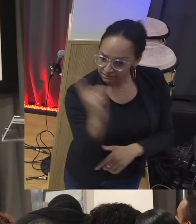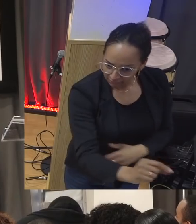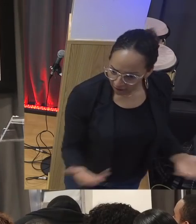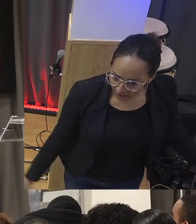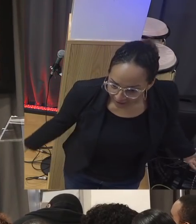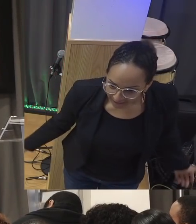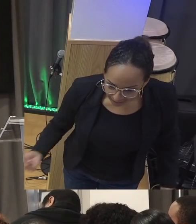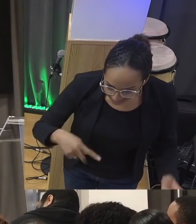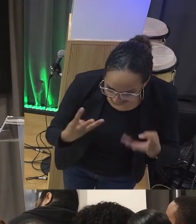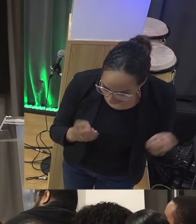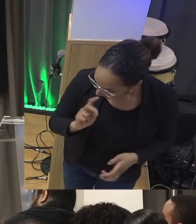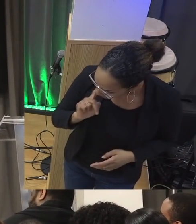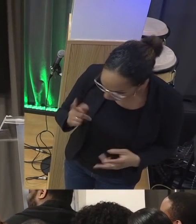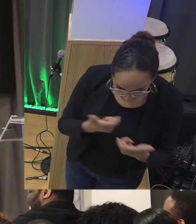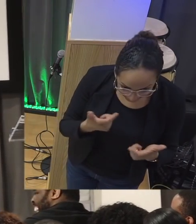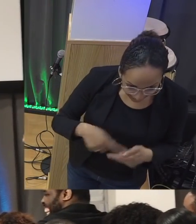Hâte de rigoler, toi, wesh.